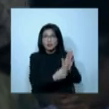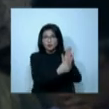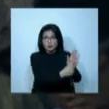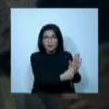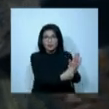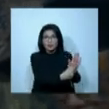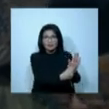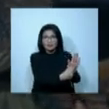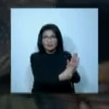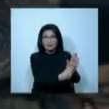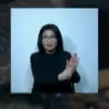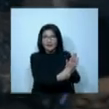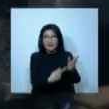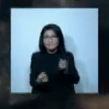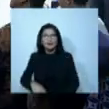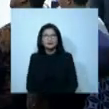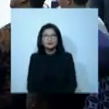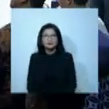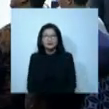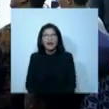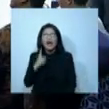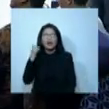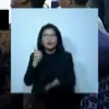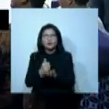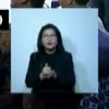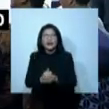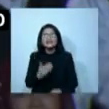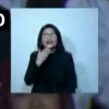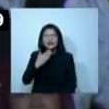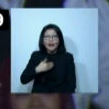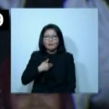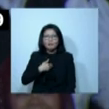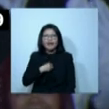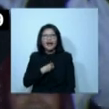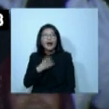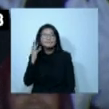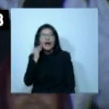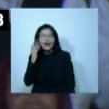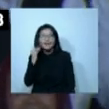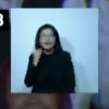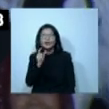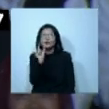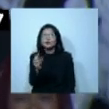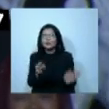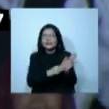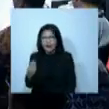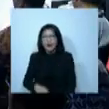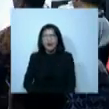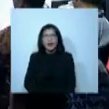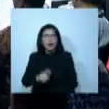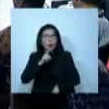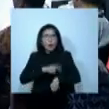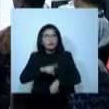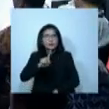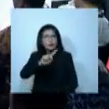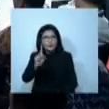diprofiling sebagai sosok yang dinilai Siap dengan kubu perubahan itulah yang kemudian akan diinjeksi kepada pemilih begituun dengan kubunya Pak